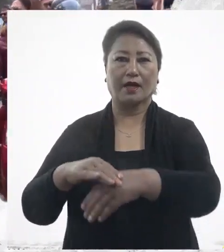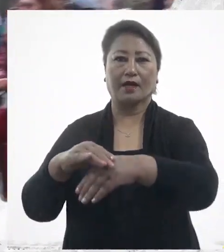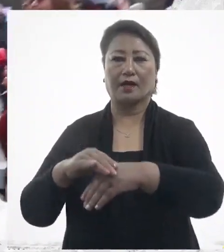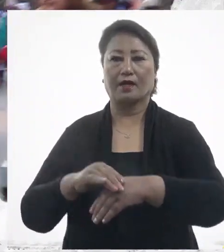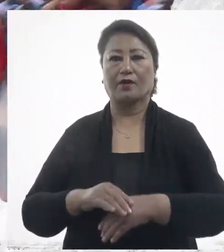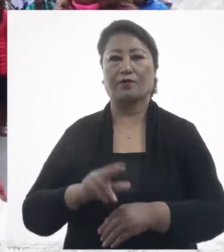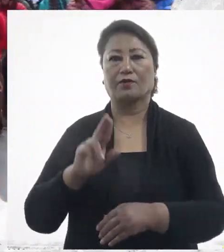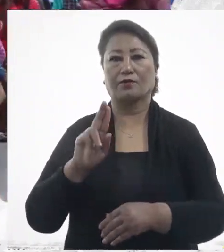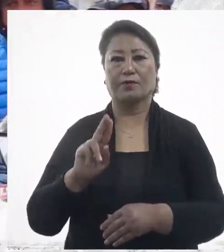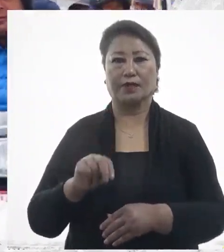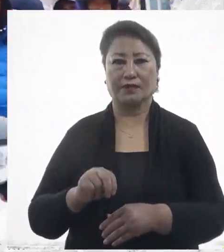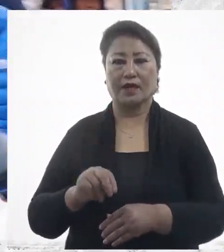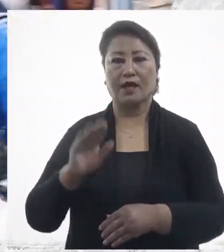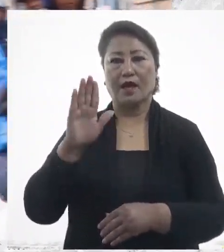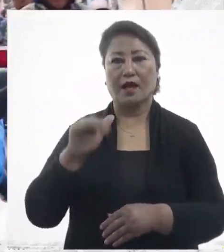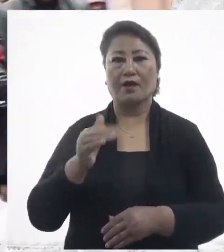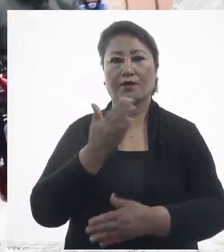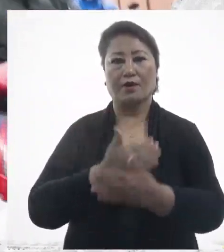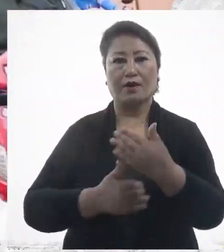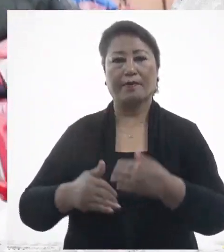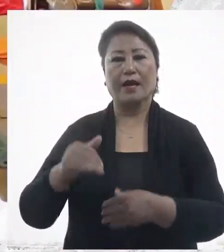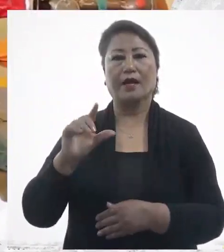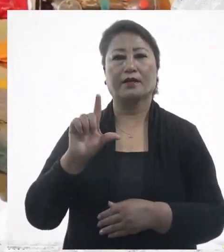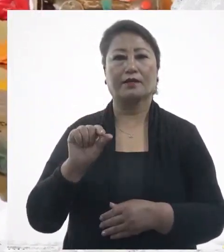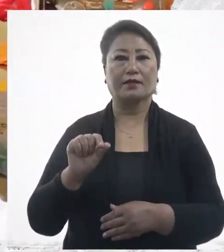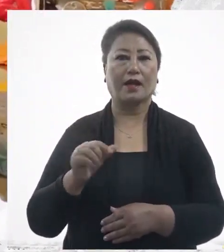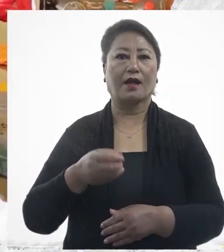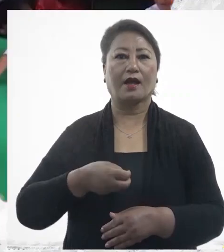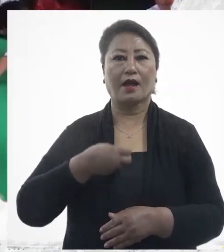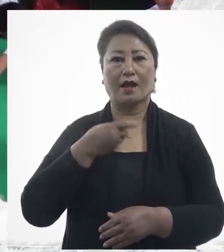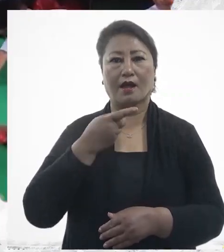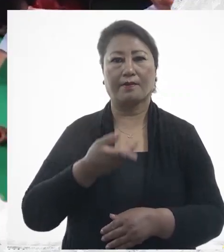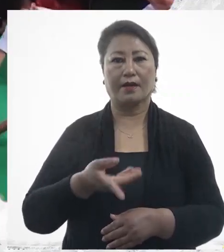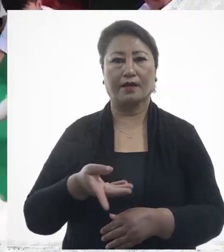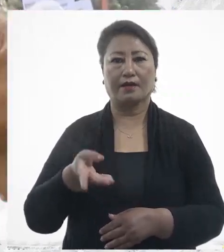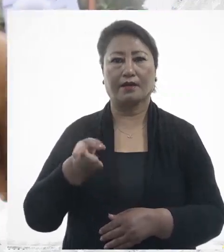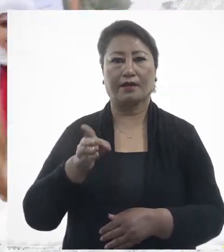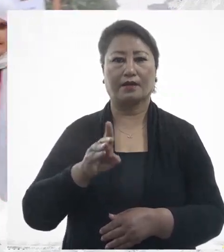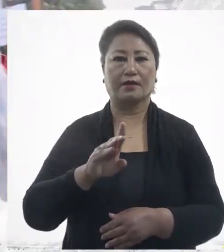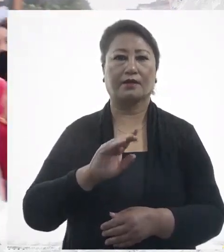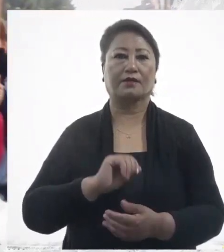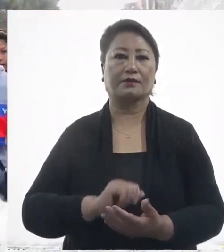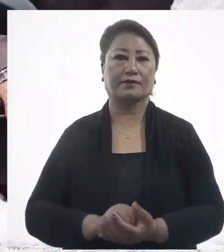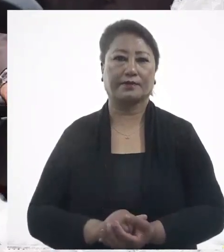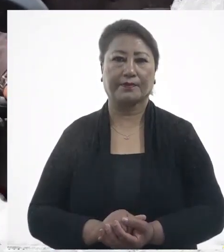अपंगता भएकालाई ल्याउनु पर्छ आयो अपंगता